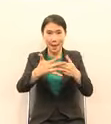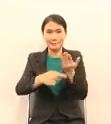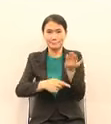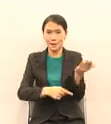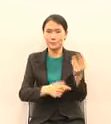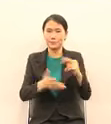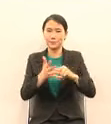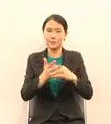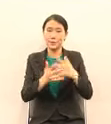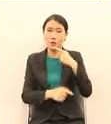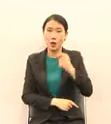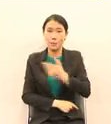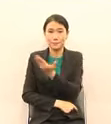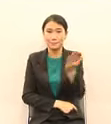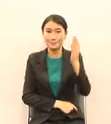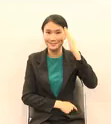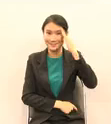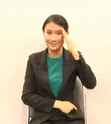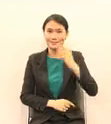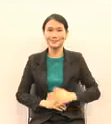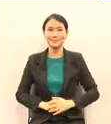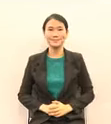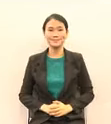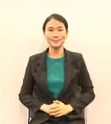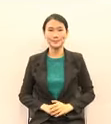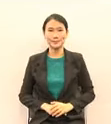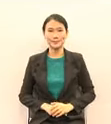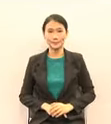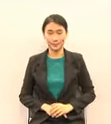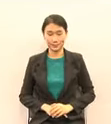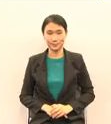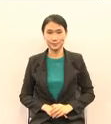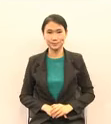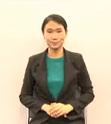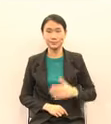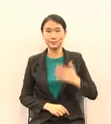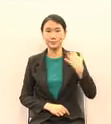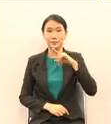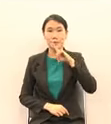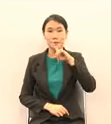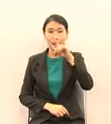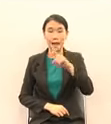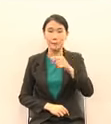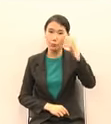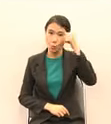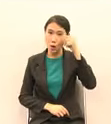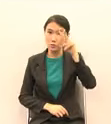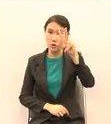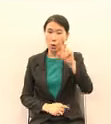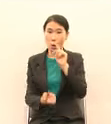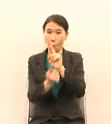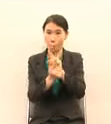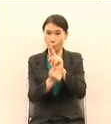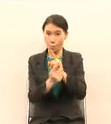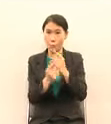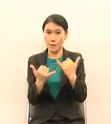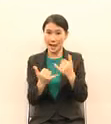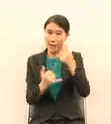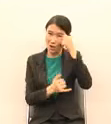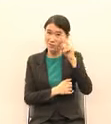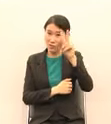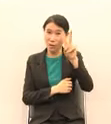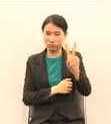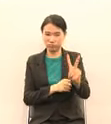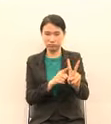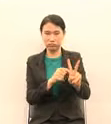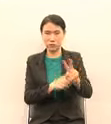ยก็คงจะตอบพวกเรานะฮะถ้าถามว่า2รายที่เราพบในวันนี้เนี่ยเขาม